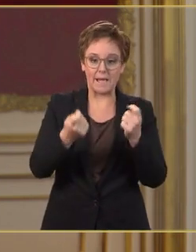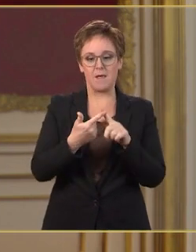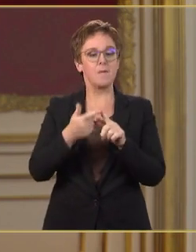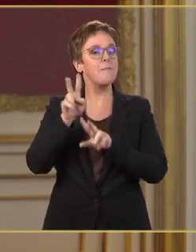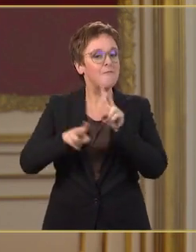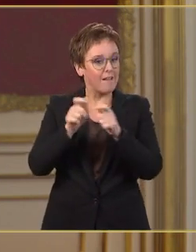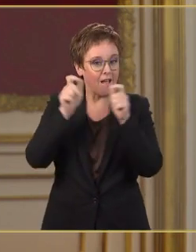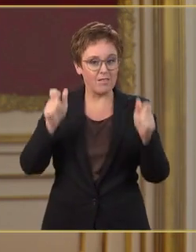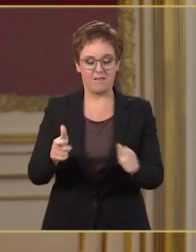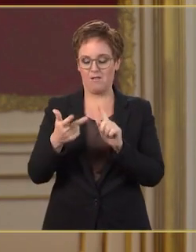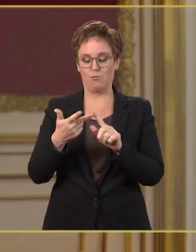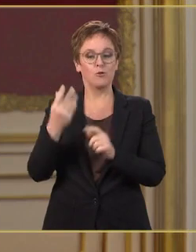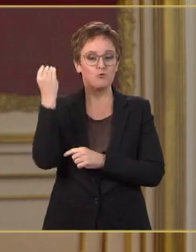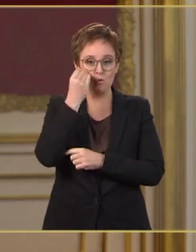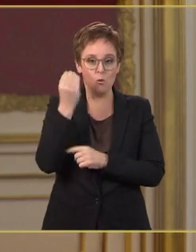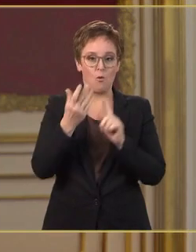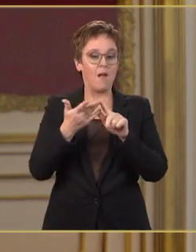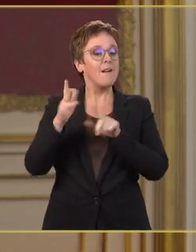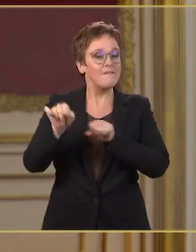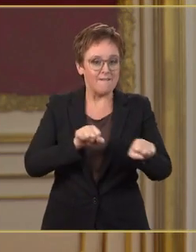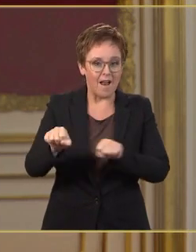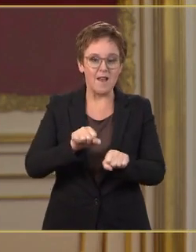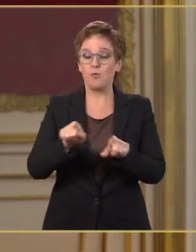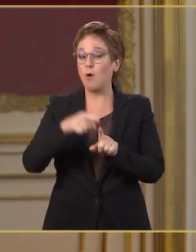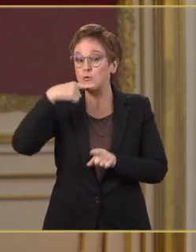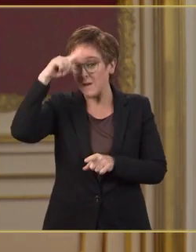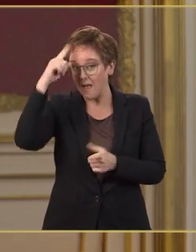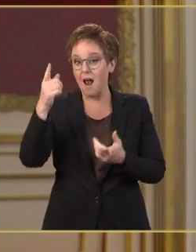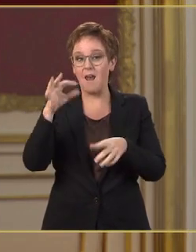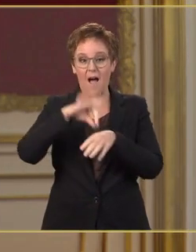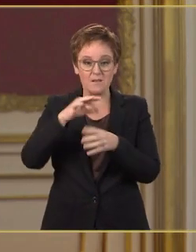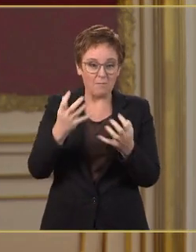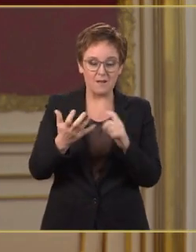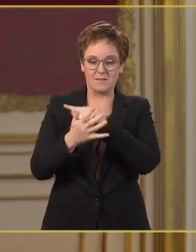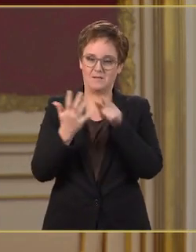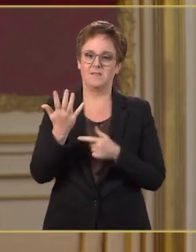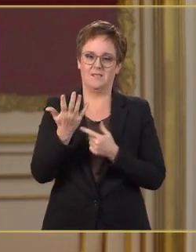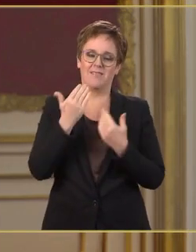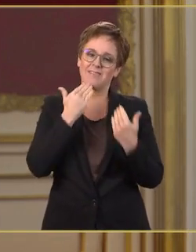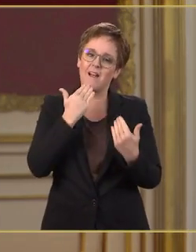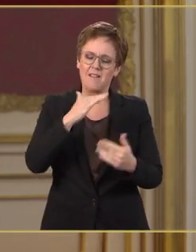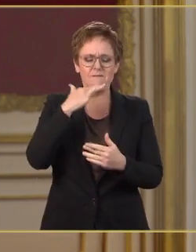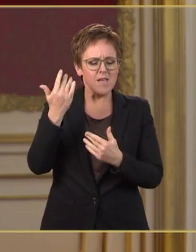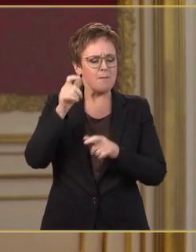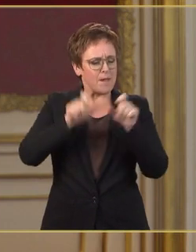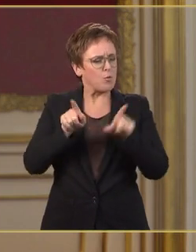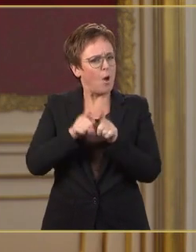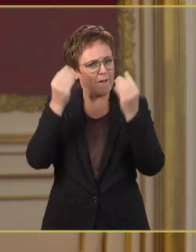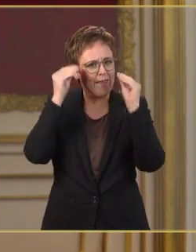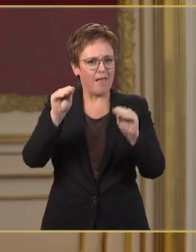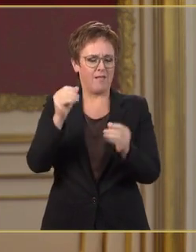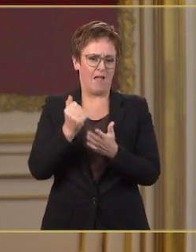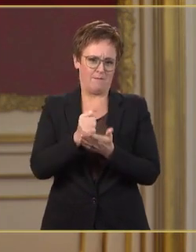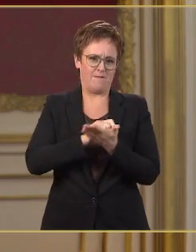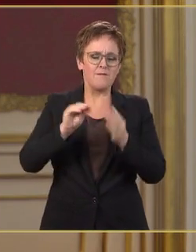pflegeeinrichtungen schulen der verwaltung den spitälern und arztpraxen den vielen ehrenamtlichen vereinen